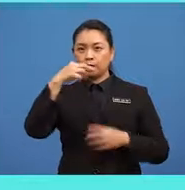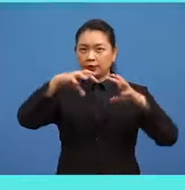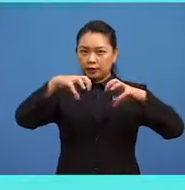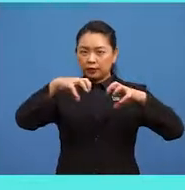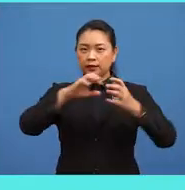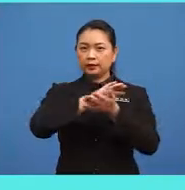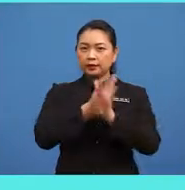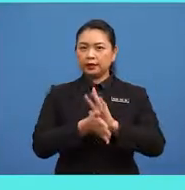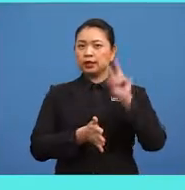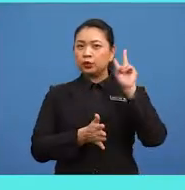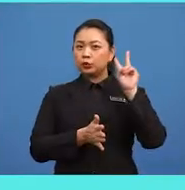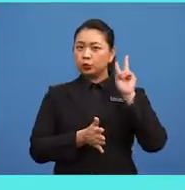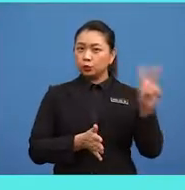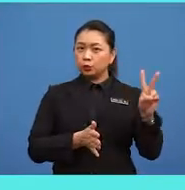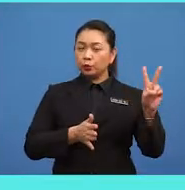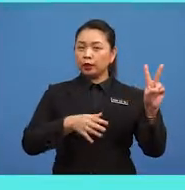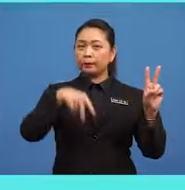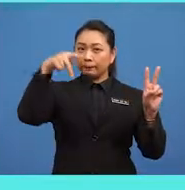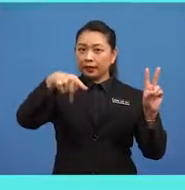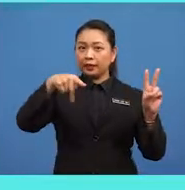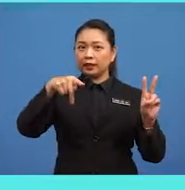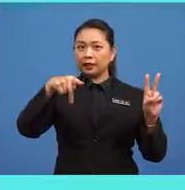menjadi dua molekul piruvat.